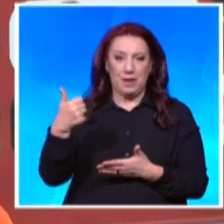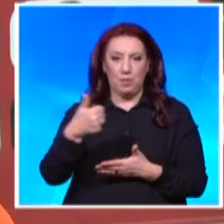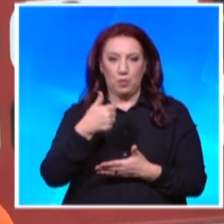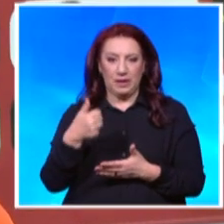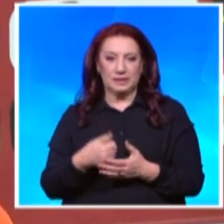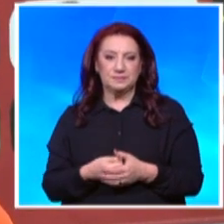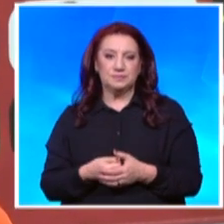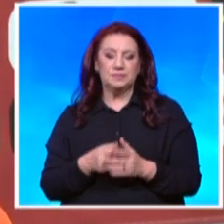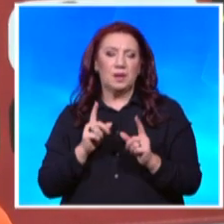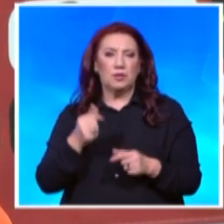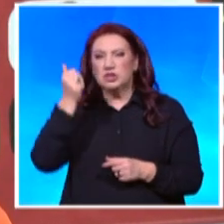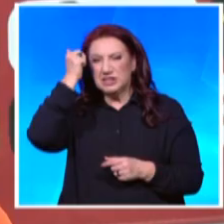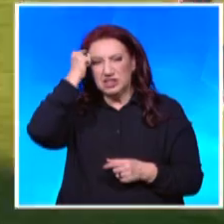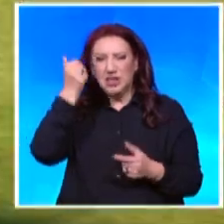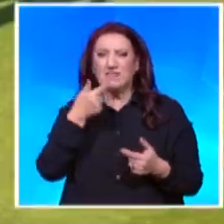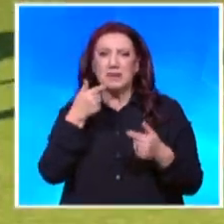ден, защото наистина